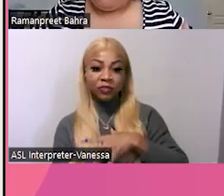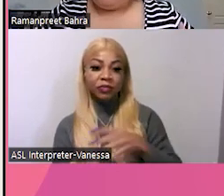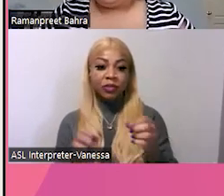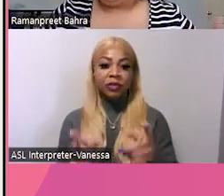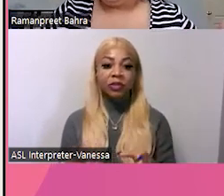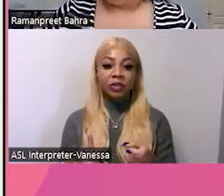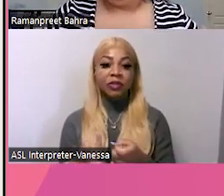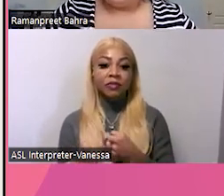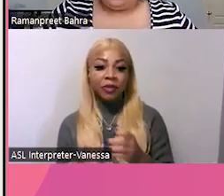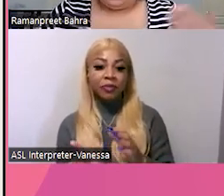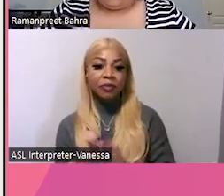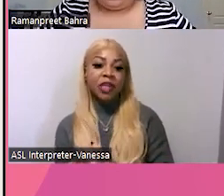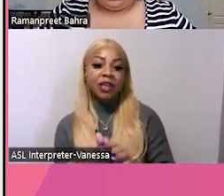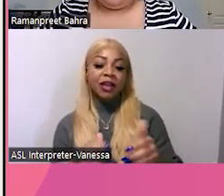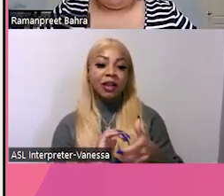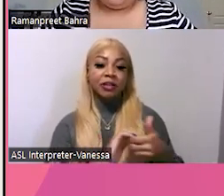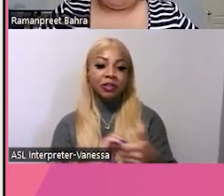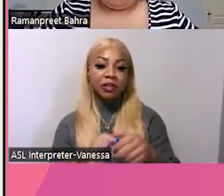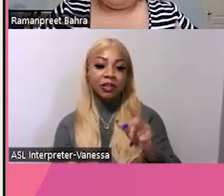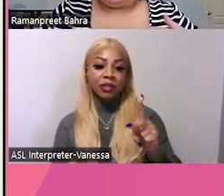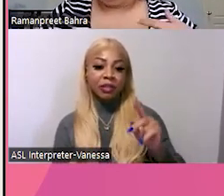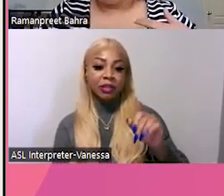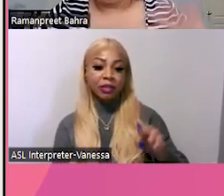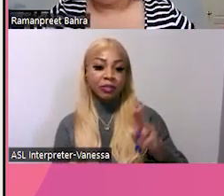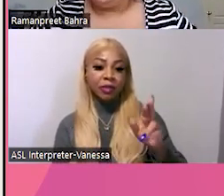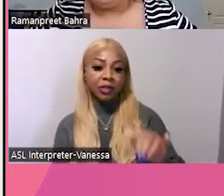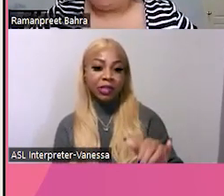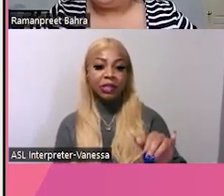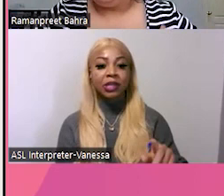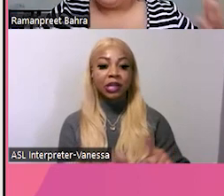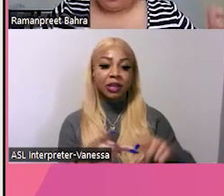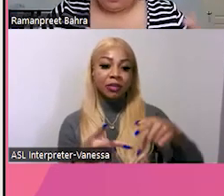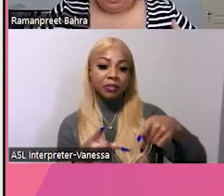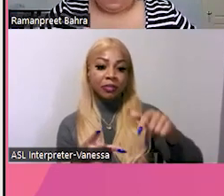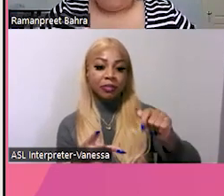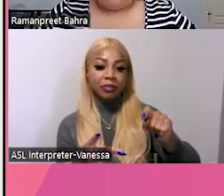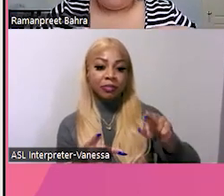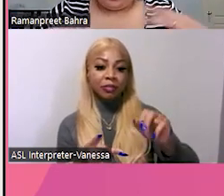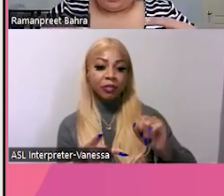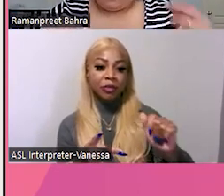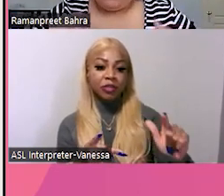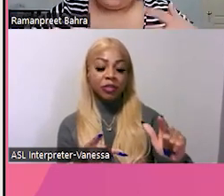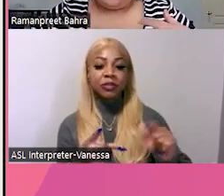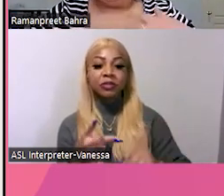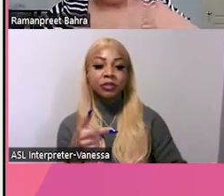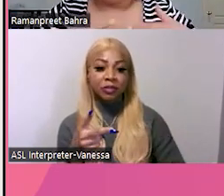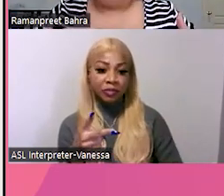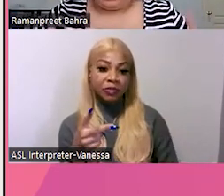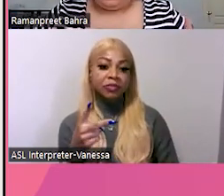perspective intersectionnelle. Et cela revient de la Combined River Collective de Crenshaw et de